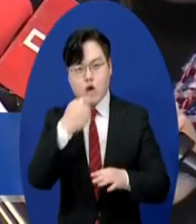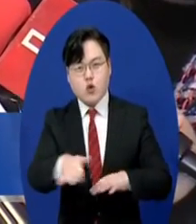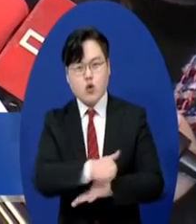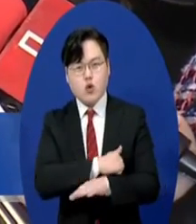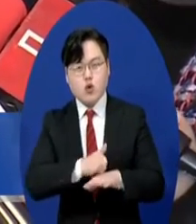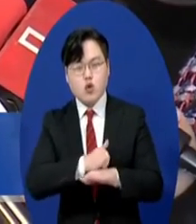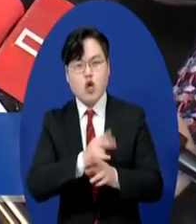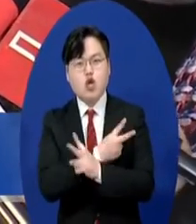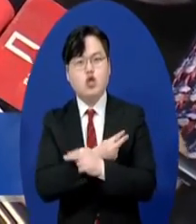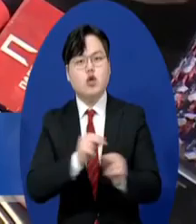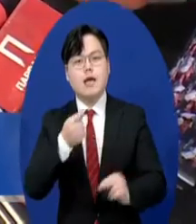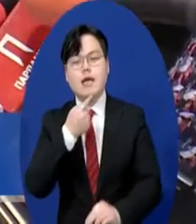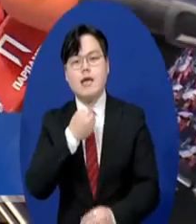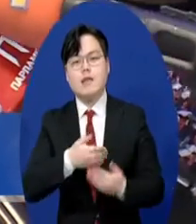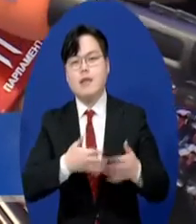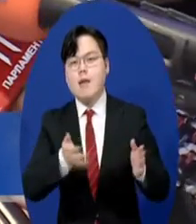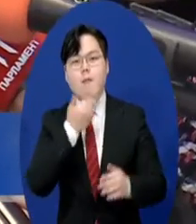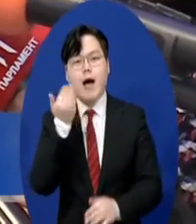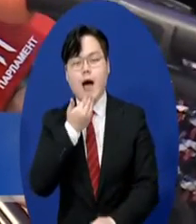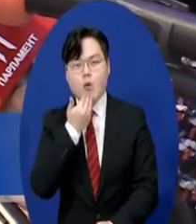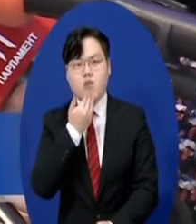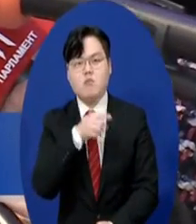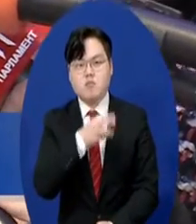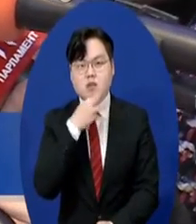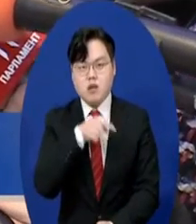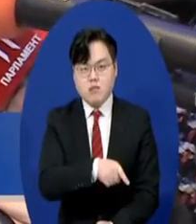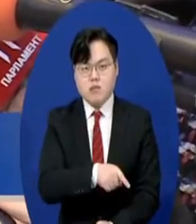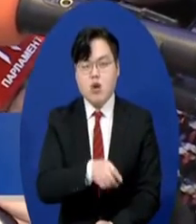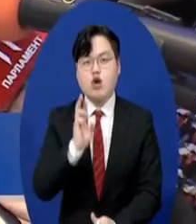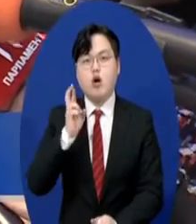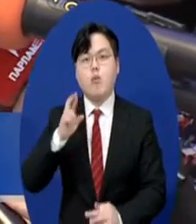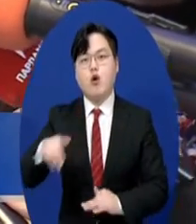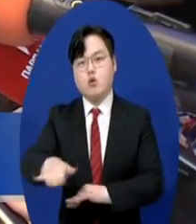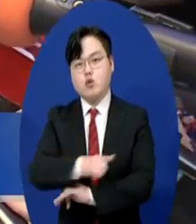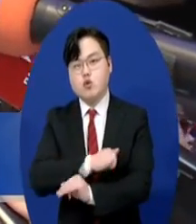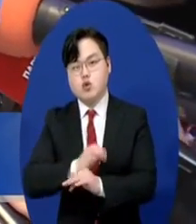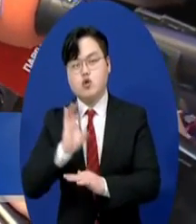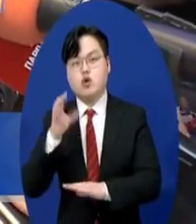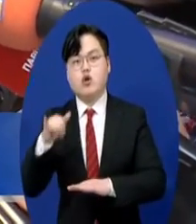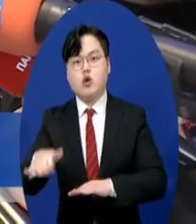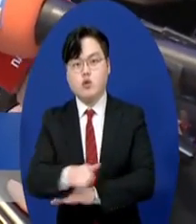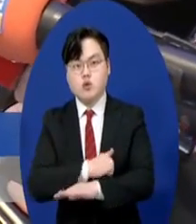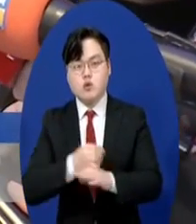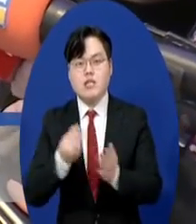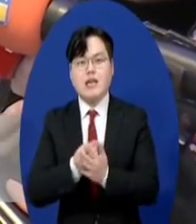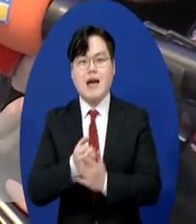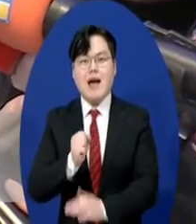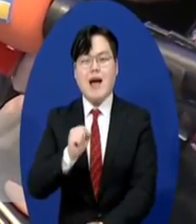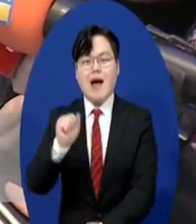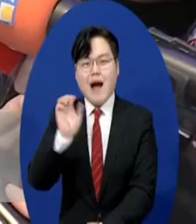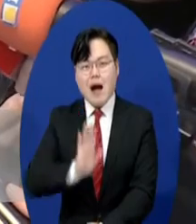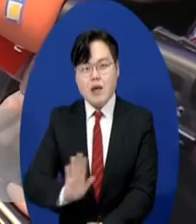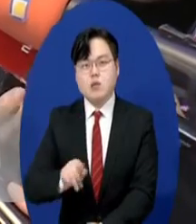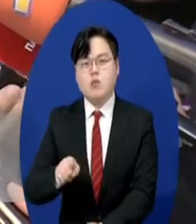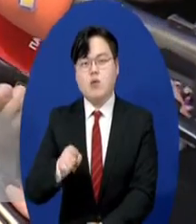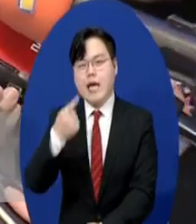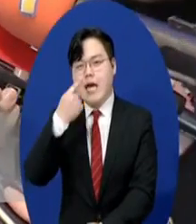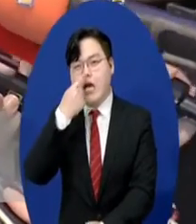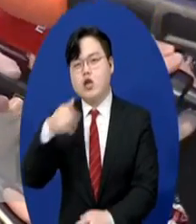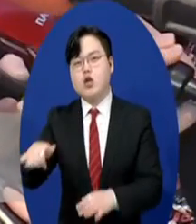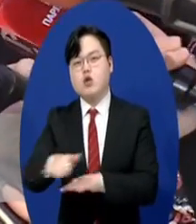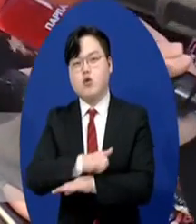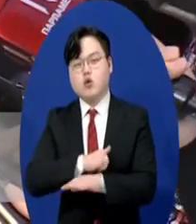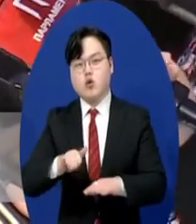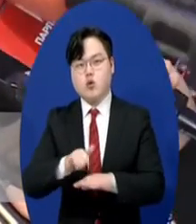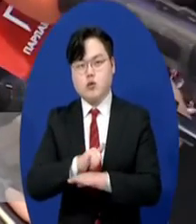юм бол чөлөөдөө нийхэхгүй гэдэг ийм мэдээлэлтэй байгаа. Тухайн Япон улс болон бүгд найрамд солонгос улс зүүн өмнөд Азиас бүгд найрамд хатад ард улс руу